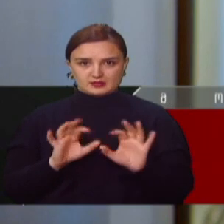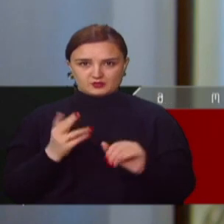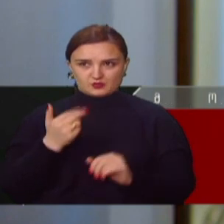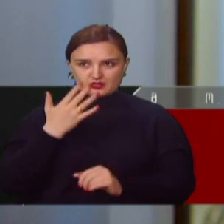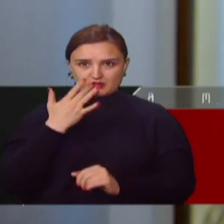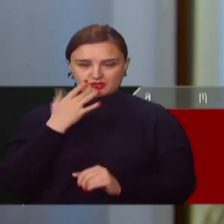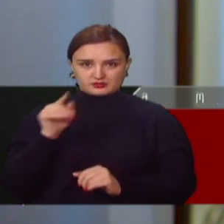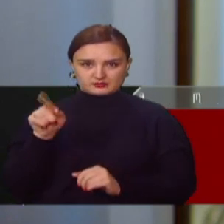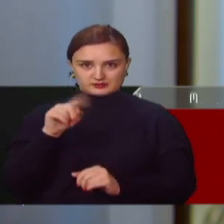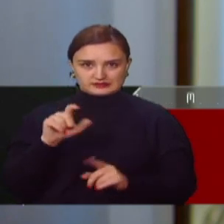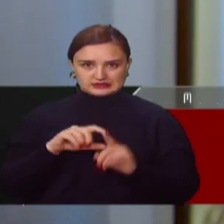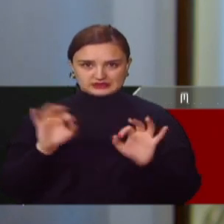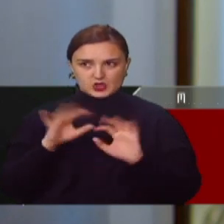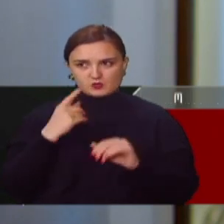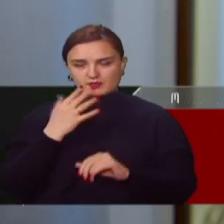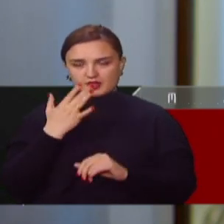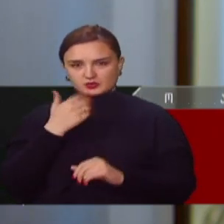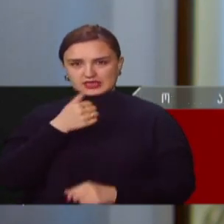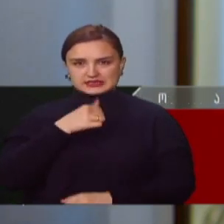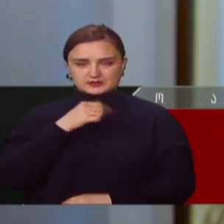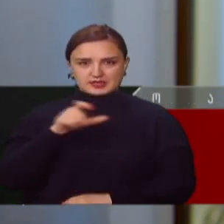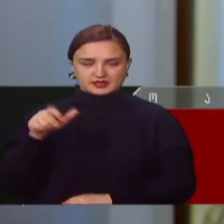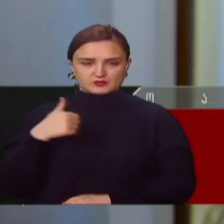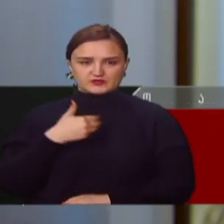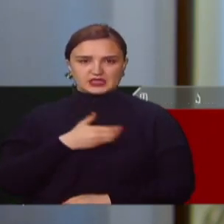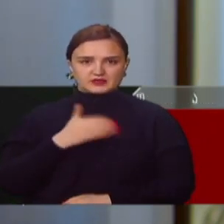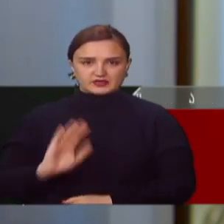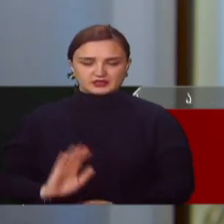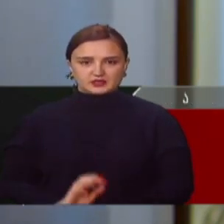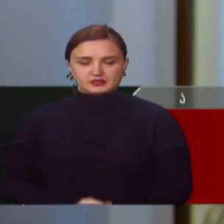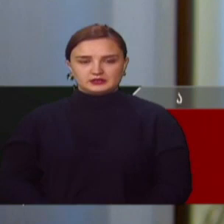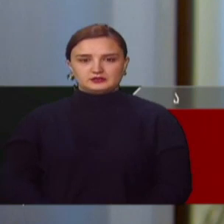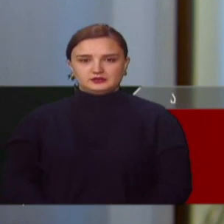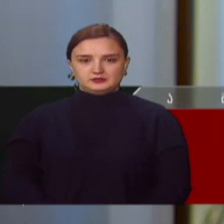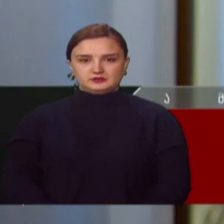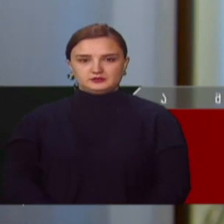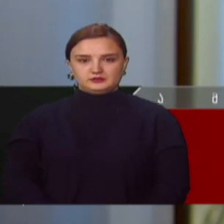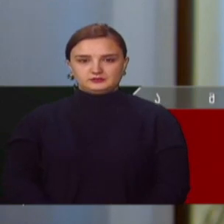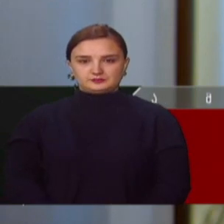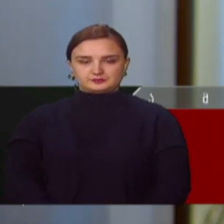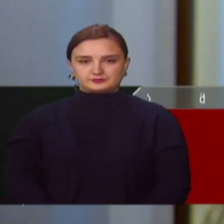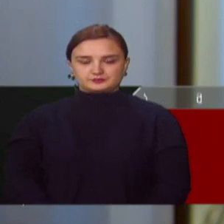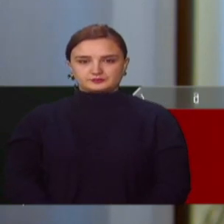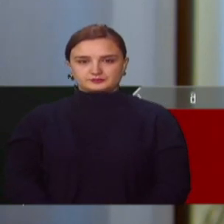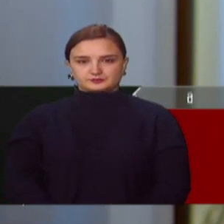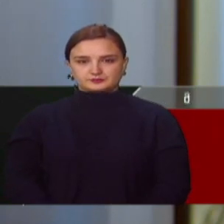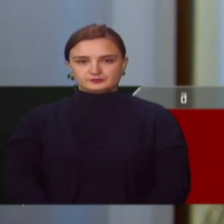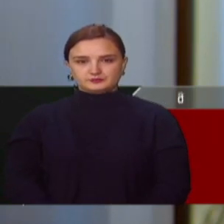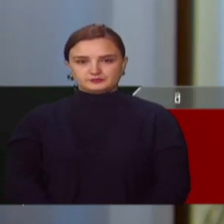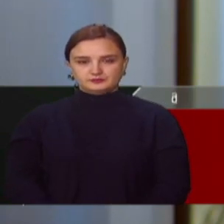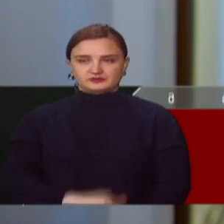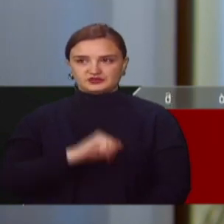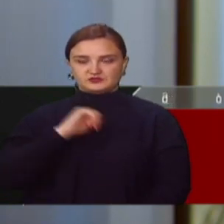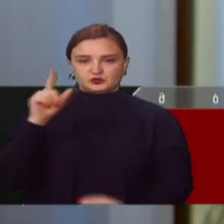უცხოელ ექსპერტებზე საუბრობა, რომ აი უცხოელი ექსპერტები ჩვენ არ გვინდა, ჩვენ რაღაც საერთაშორისო ექსპერტები, თუმცა თვითონ